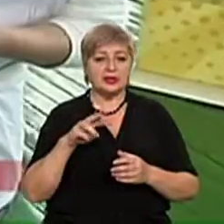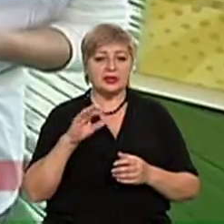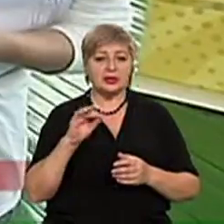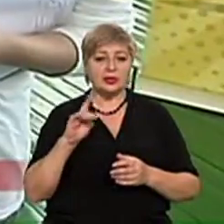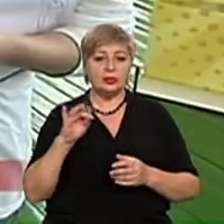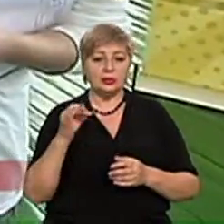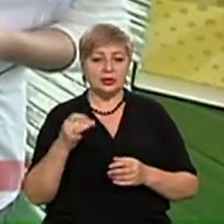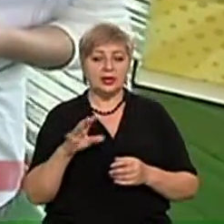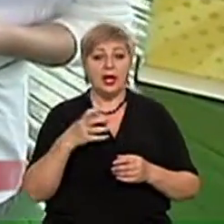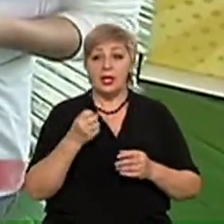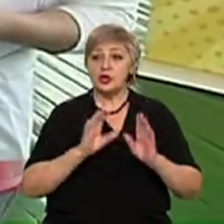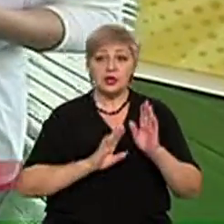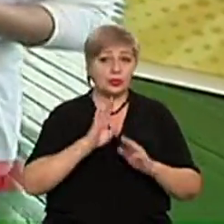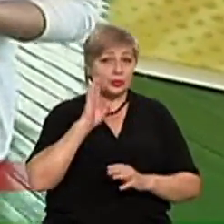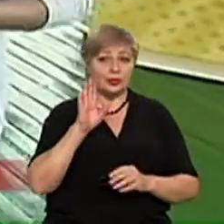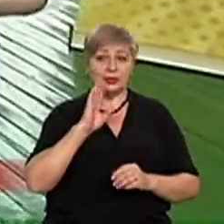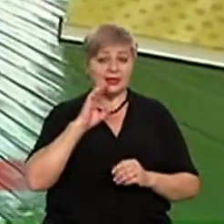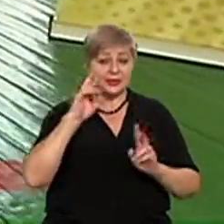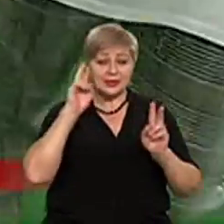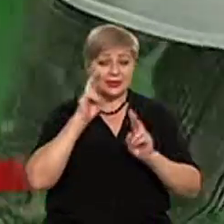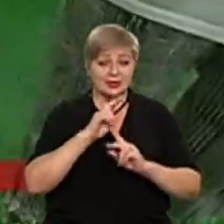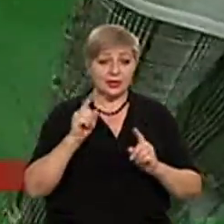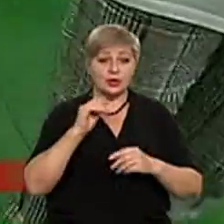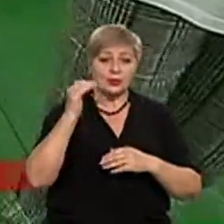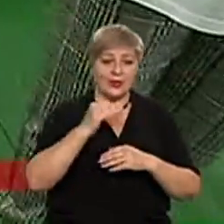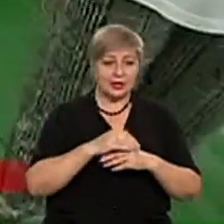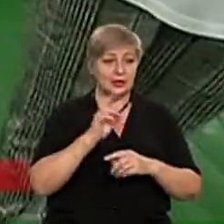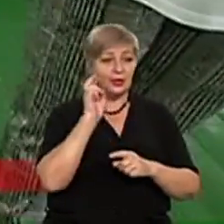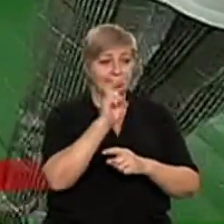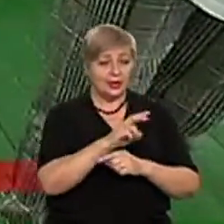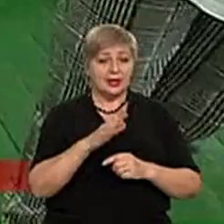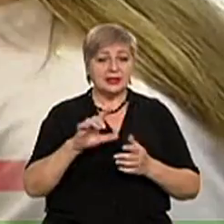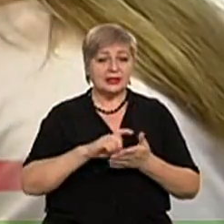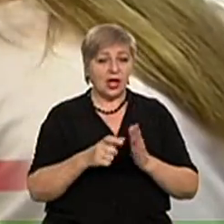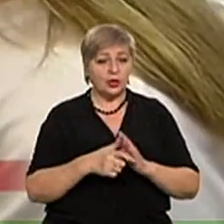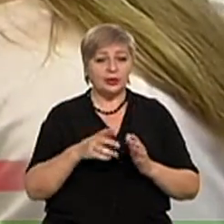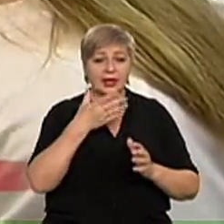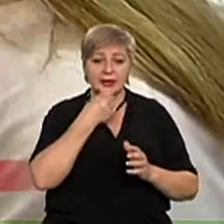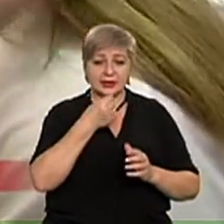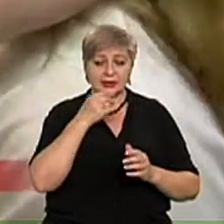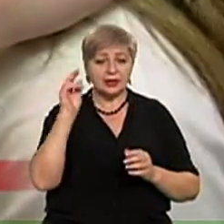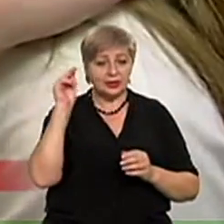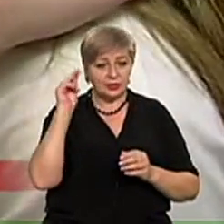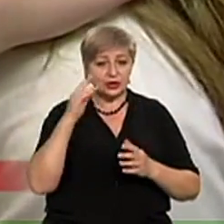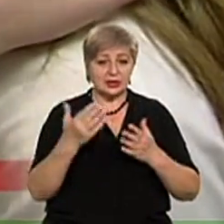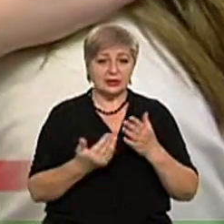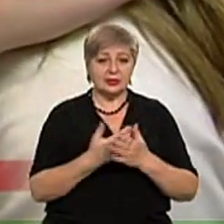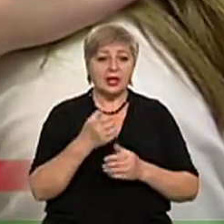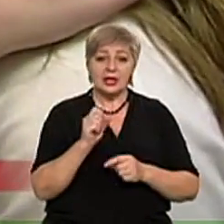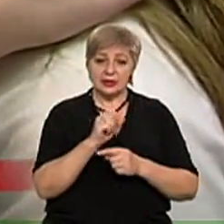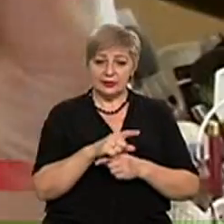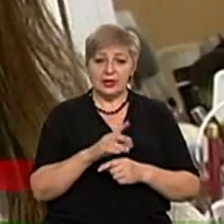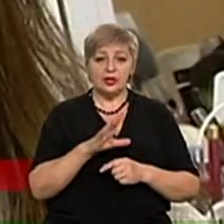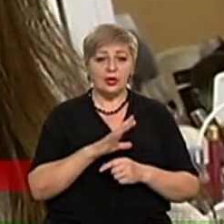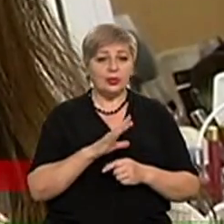Ще зранку Настя й гадки не мала, що ввечері відвідає салон краси та навчиться нового. Завдання у дівчинки було не з